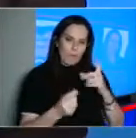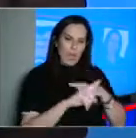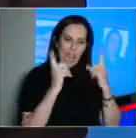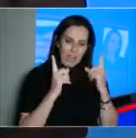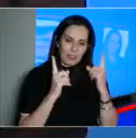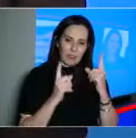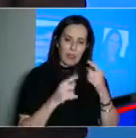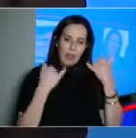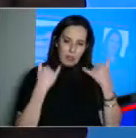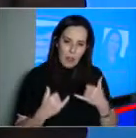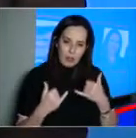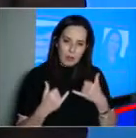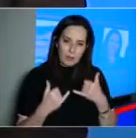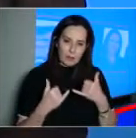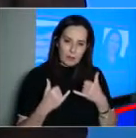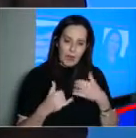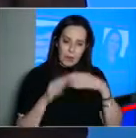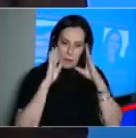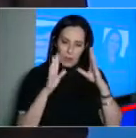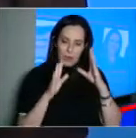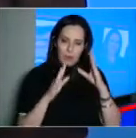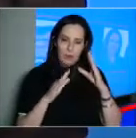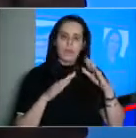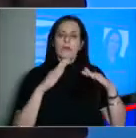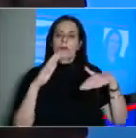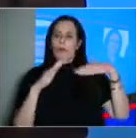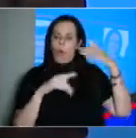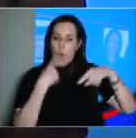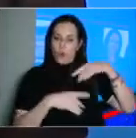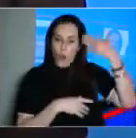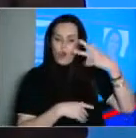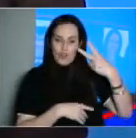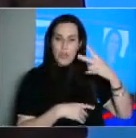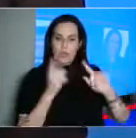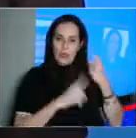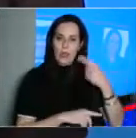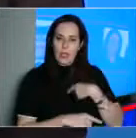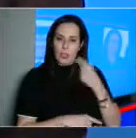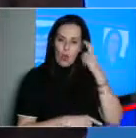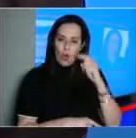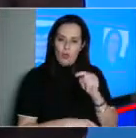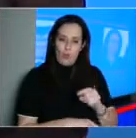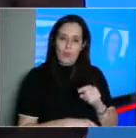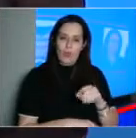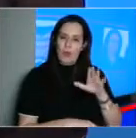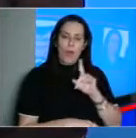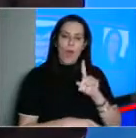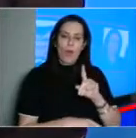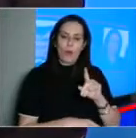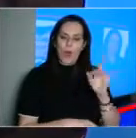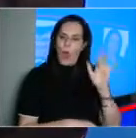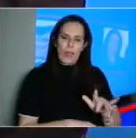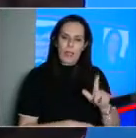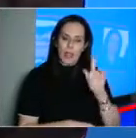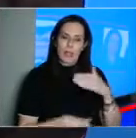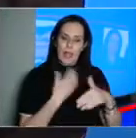אחרת. כרגע, אני מאמינה שבעידן הבא, או דור, אולי שתיים זה יקרה, אני לא חושבת ש... וגם לא באופן גורף נגד,